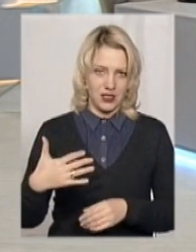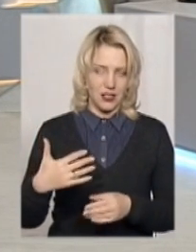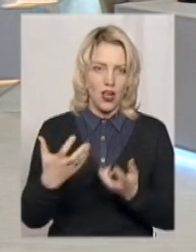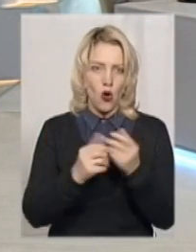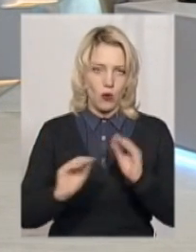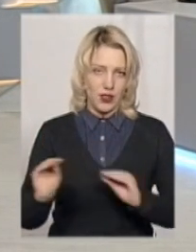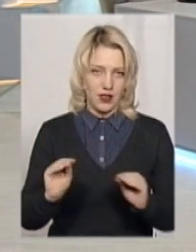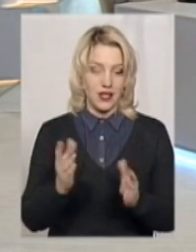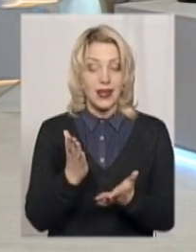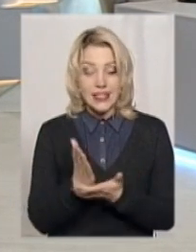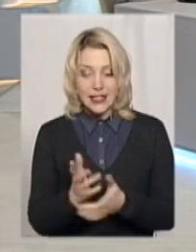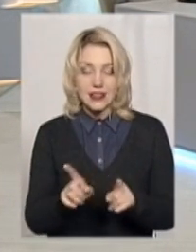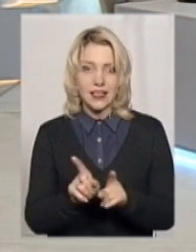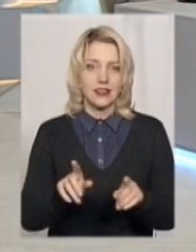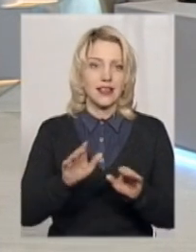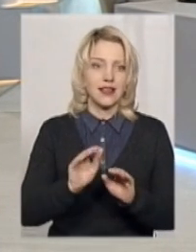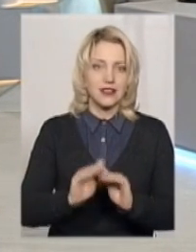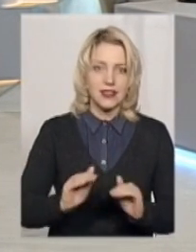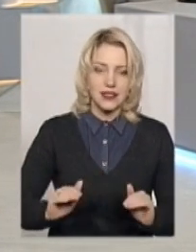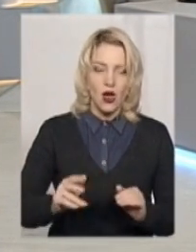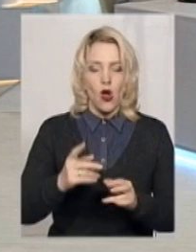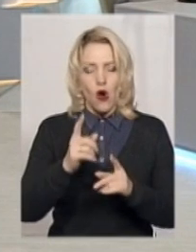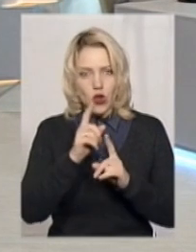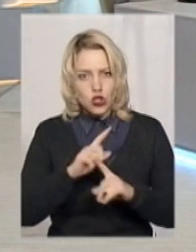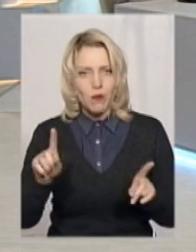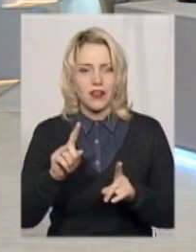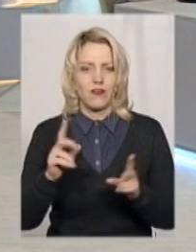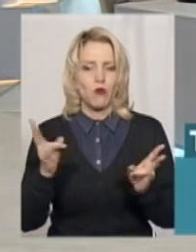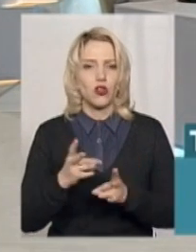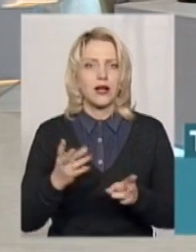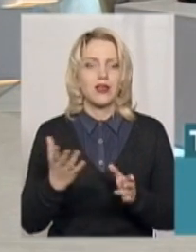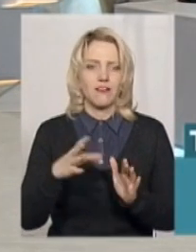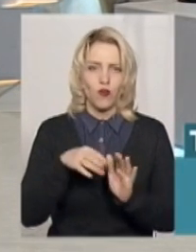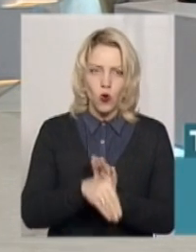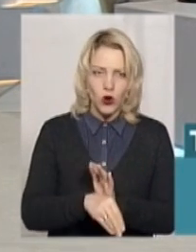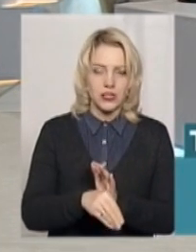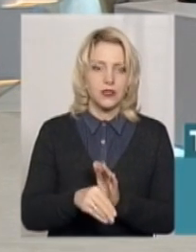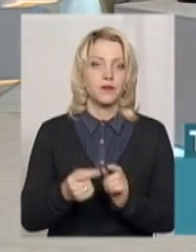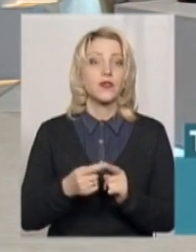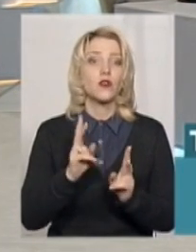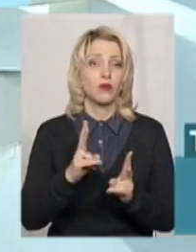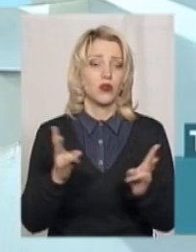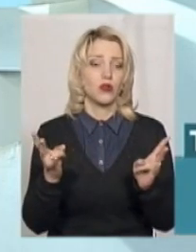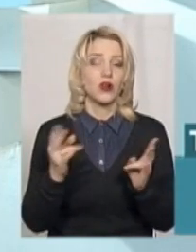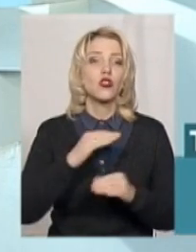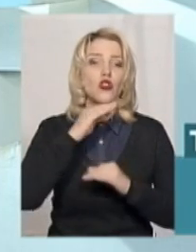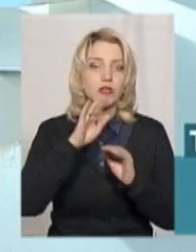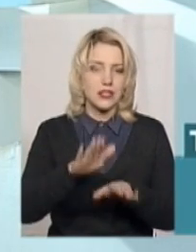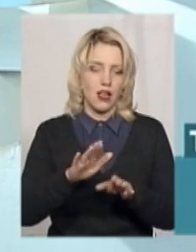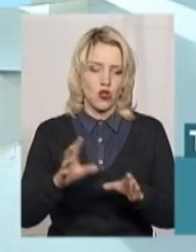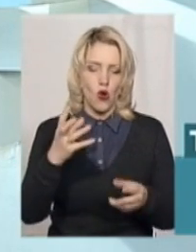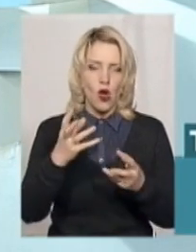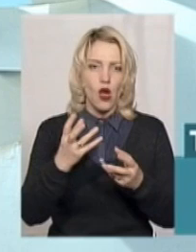Є категорія особливих освітніх потреб, наприклад, дітки, які входять в певну категорію, яким достатньо